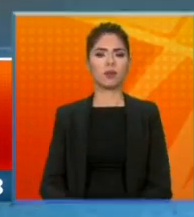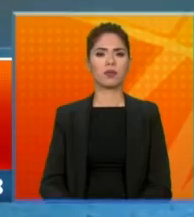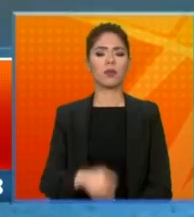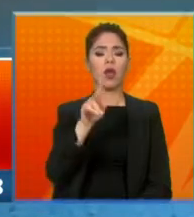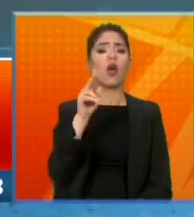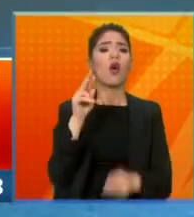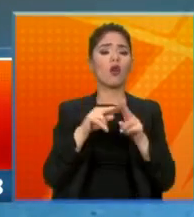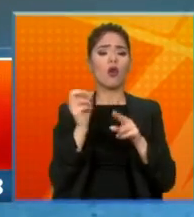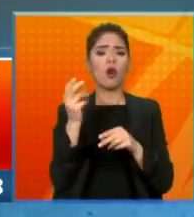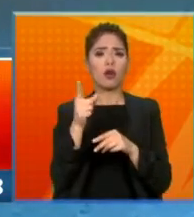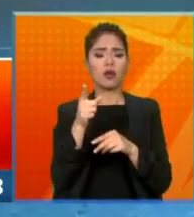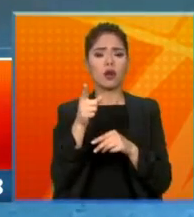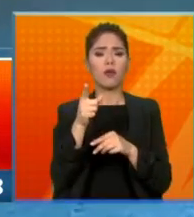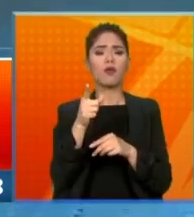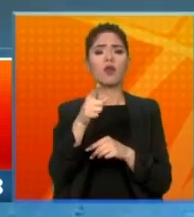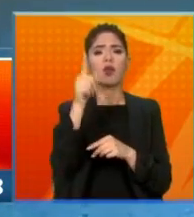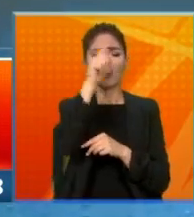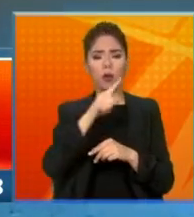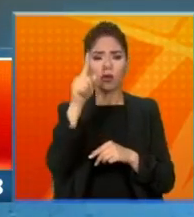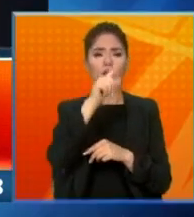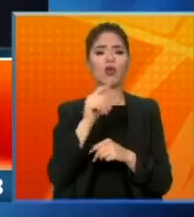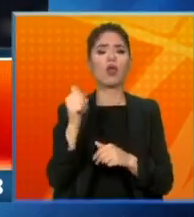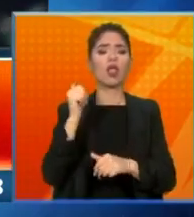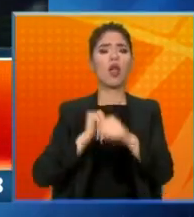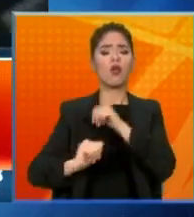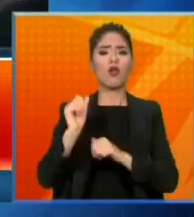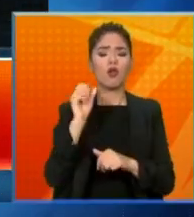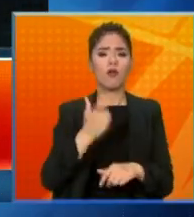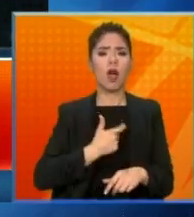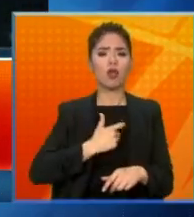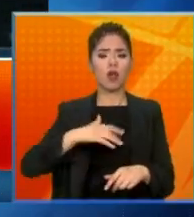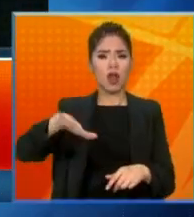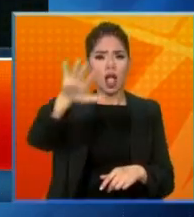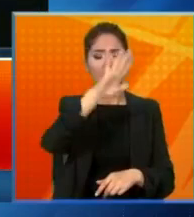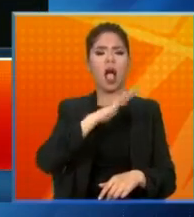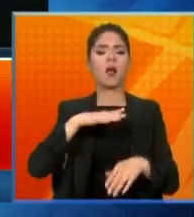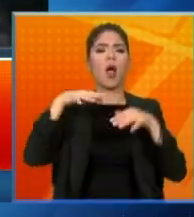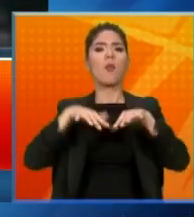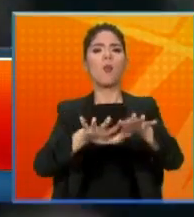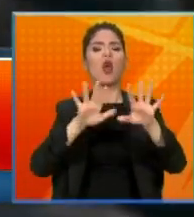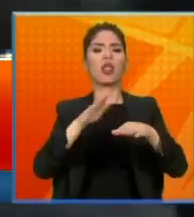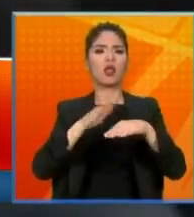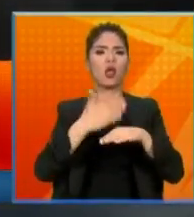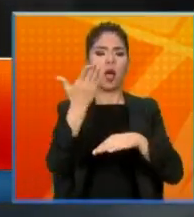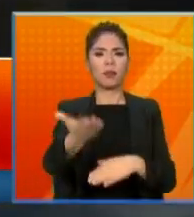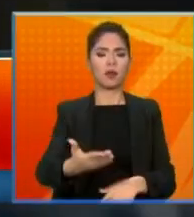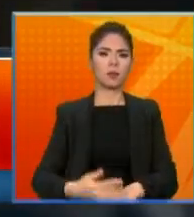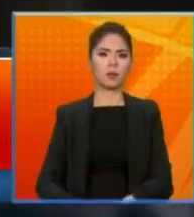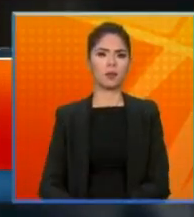Virüse müdahalede başarısızlık suçlamaları nedeniyle üniversite öğrencileri protesto gösterileri düzenledi.